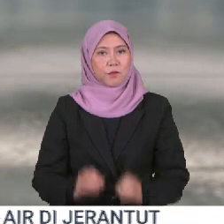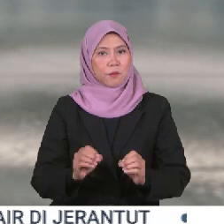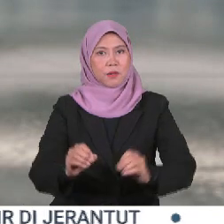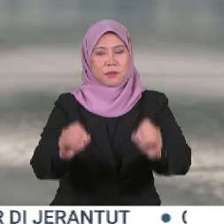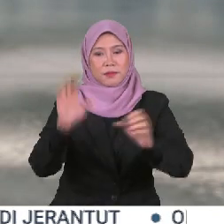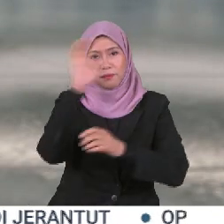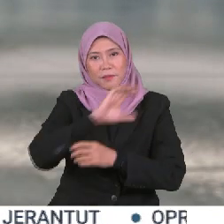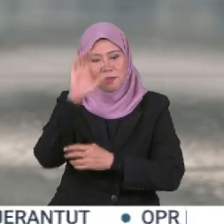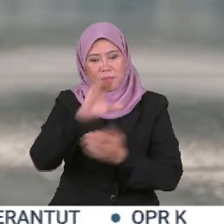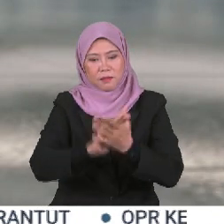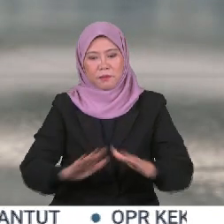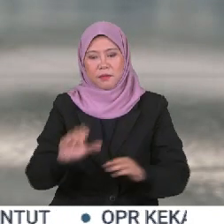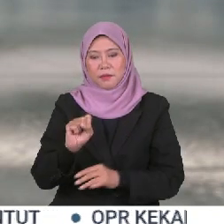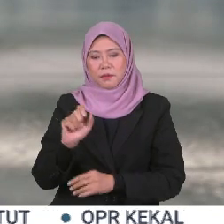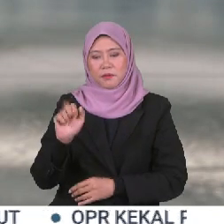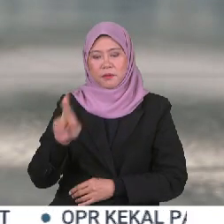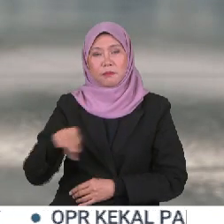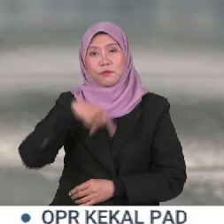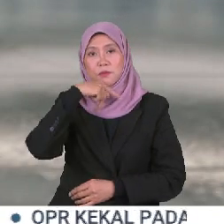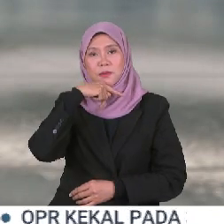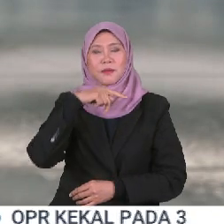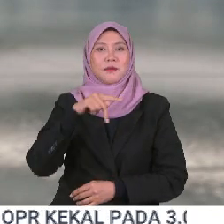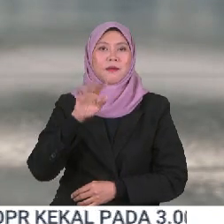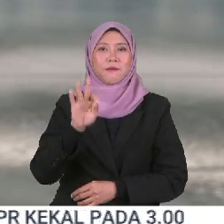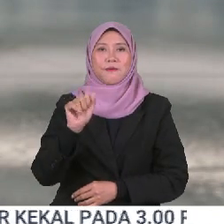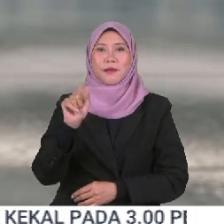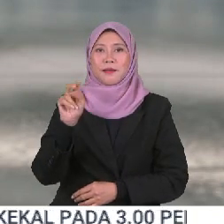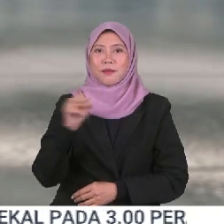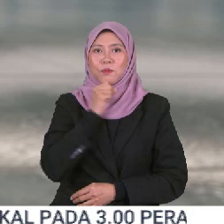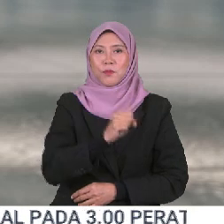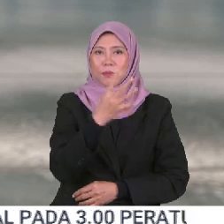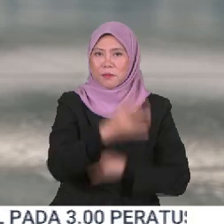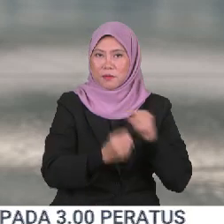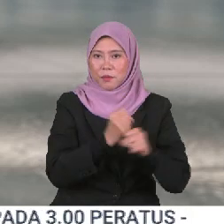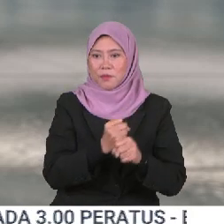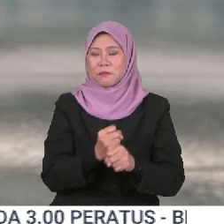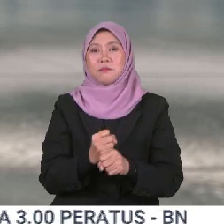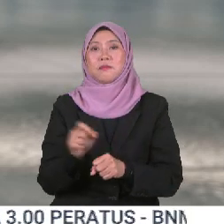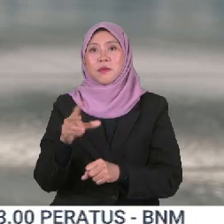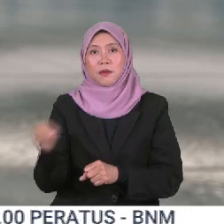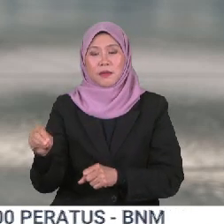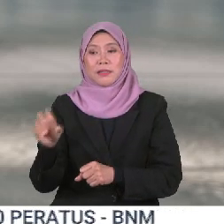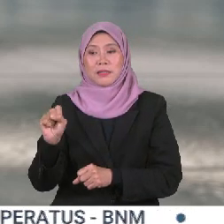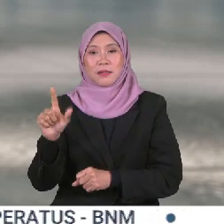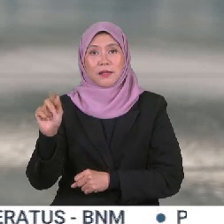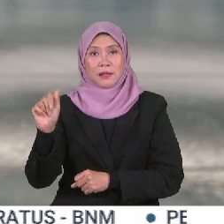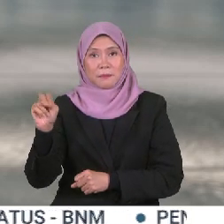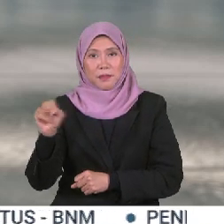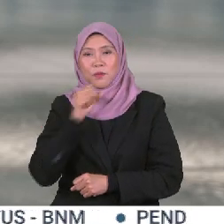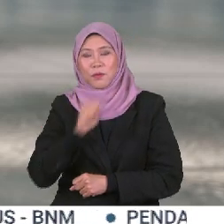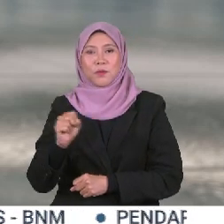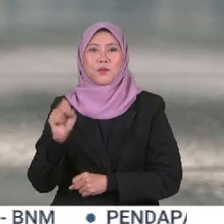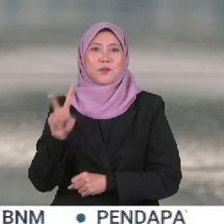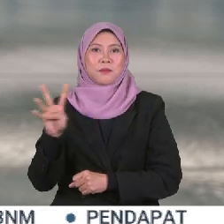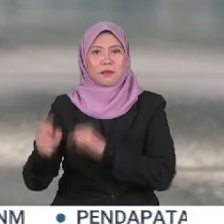Operasi mencari dan menyelamat ACR Puteri Nur Fatin Karim 14 tahun dan Muhammad Fikri Saliman 24 tahun yang masih hilang dalam kejadian